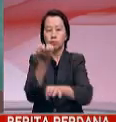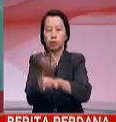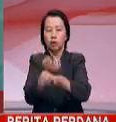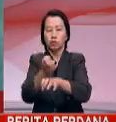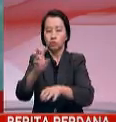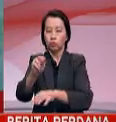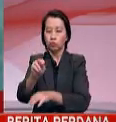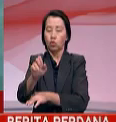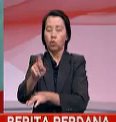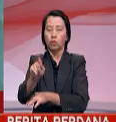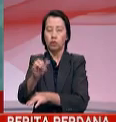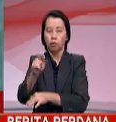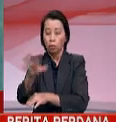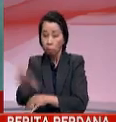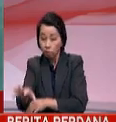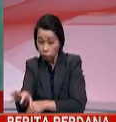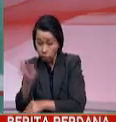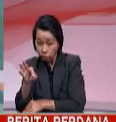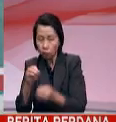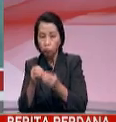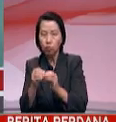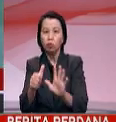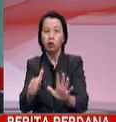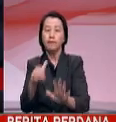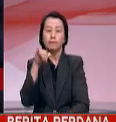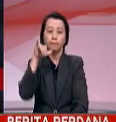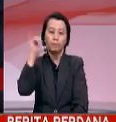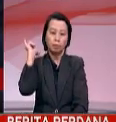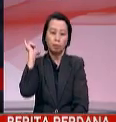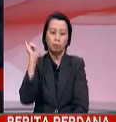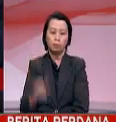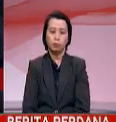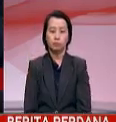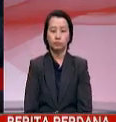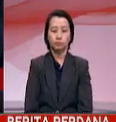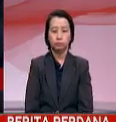nautika hasil penemuan mangsa keenam semalam.